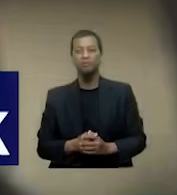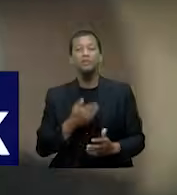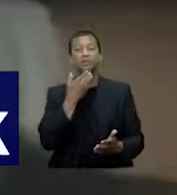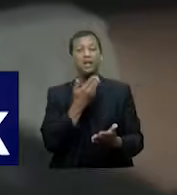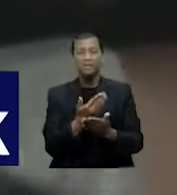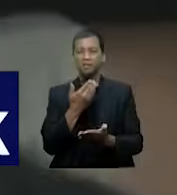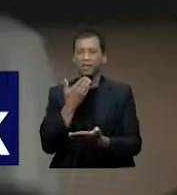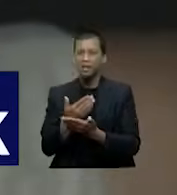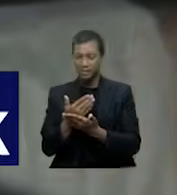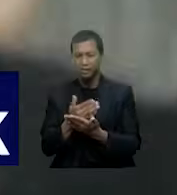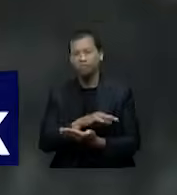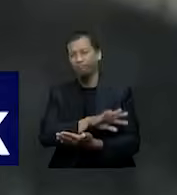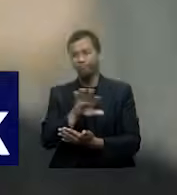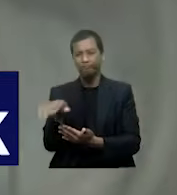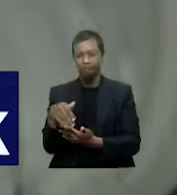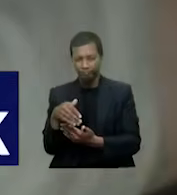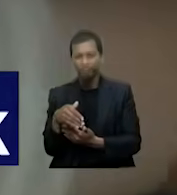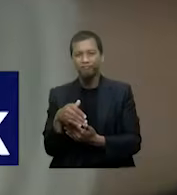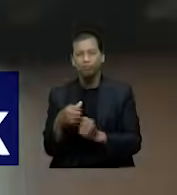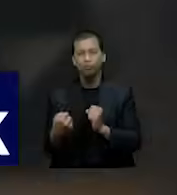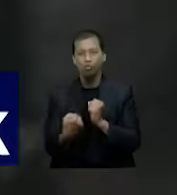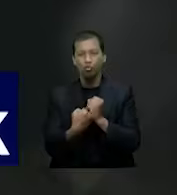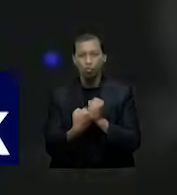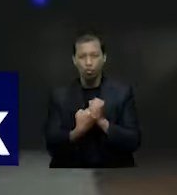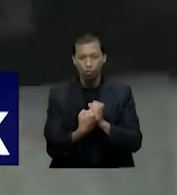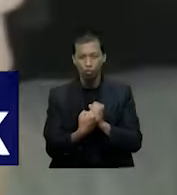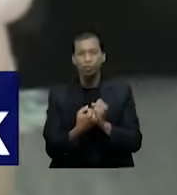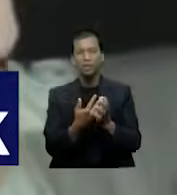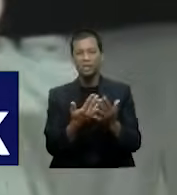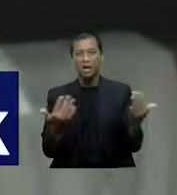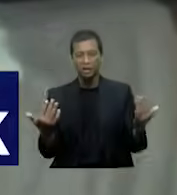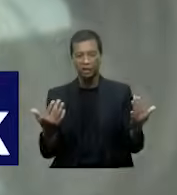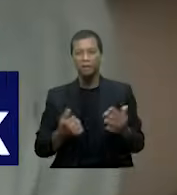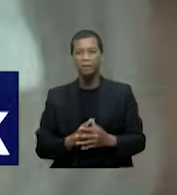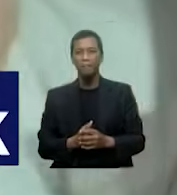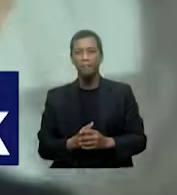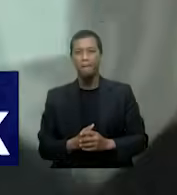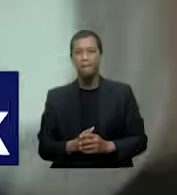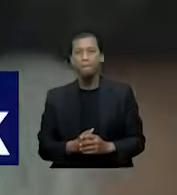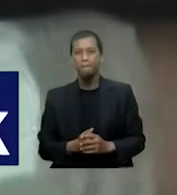Terima kasih kepada Mahkamah Konstitusi yang sudah menjalankan tugas.